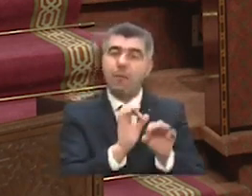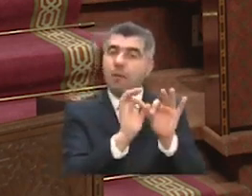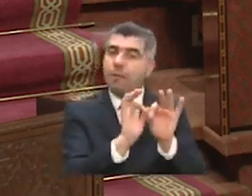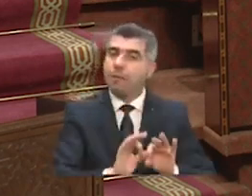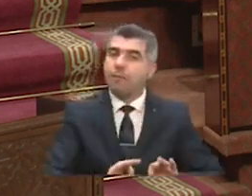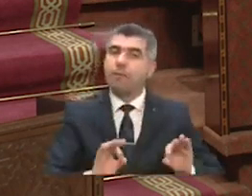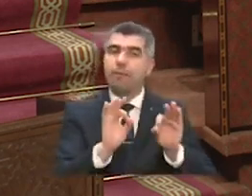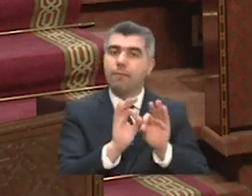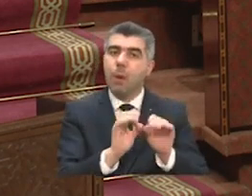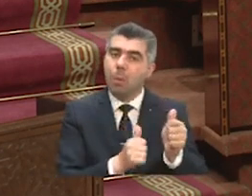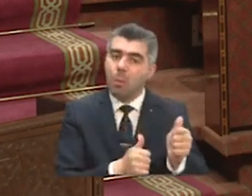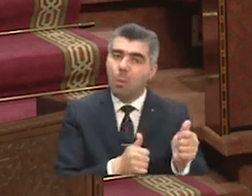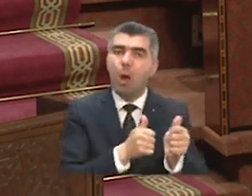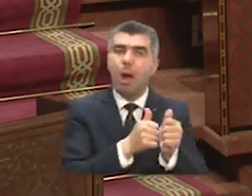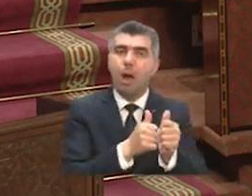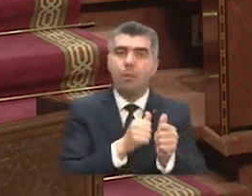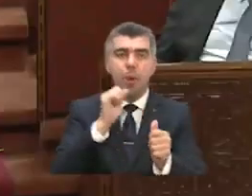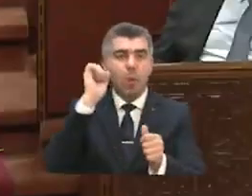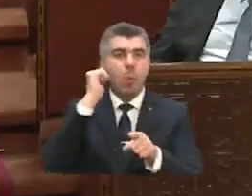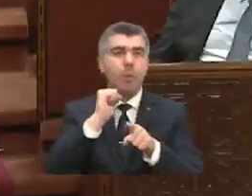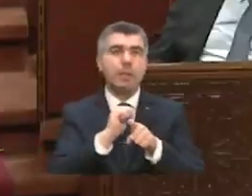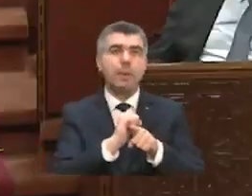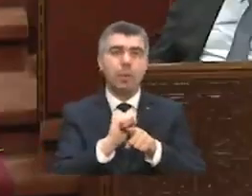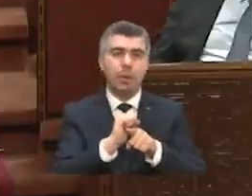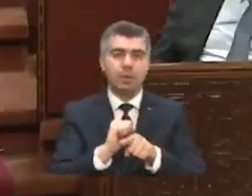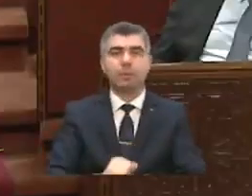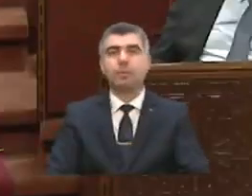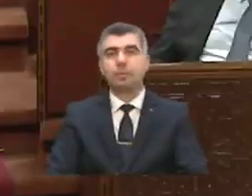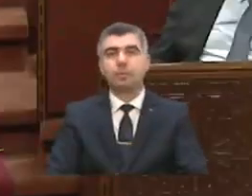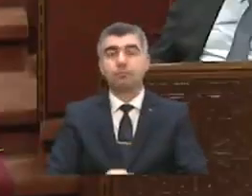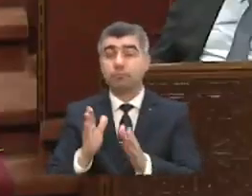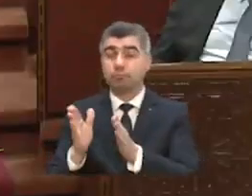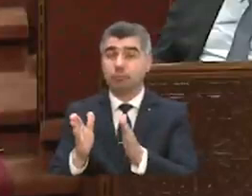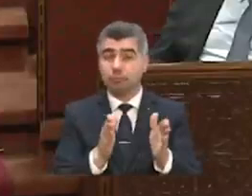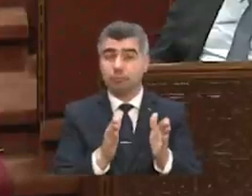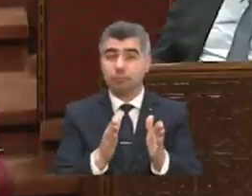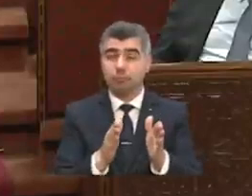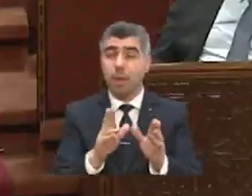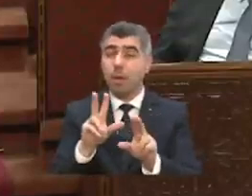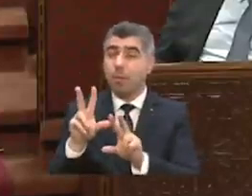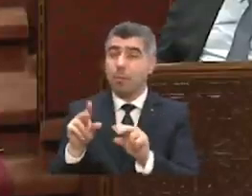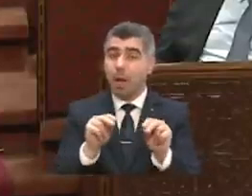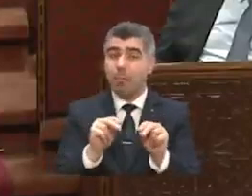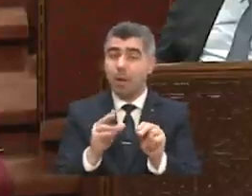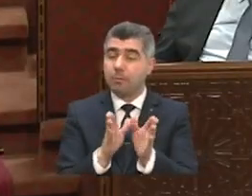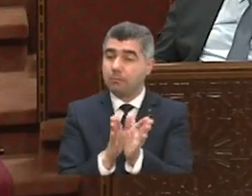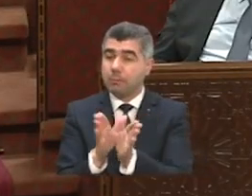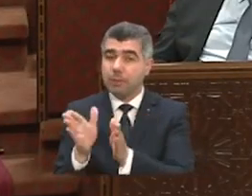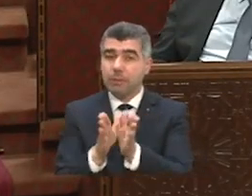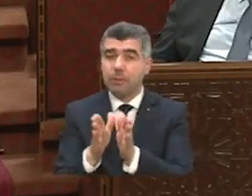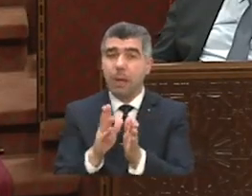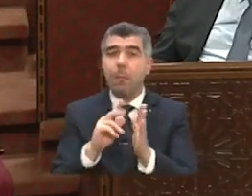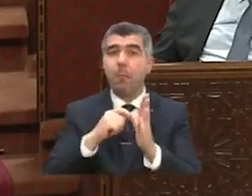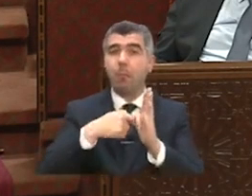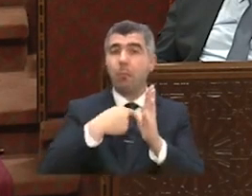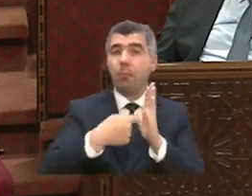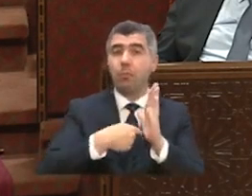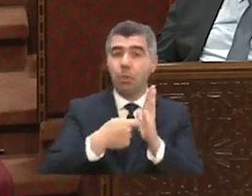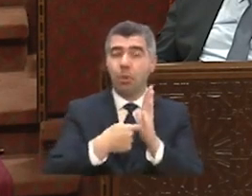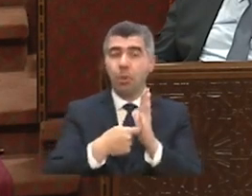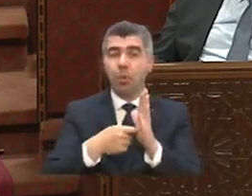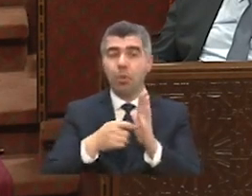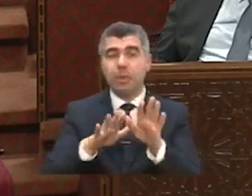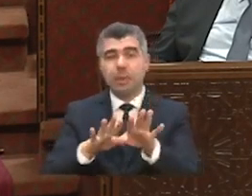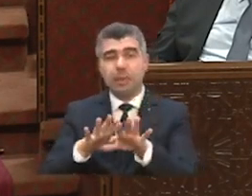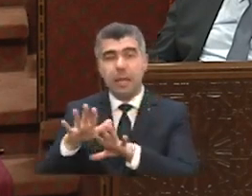المواكبة والتوجيه والتكوين. وبالموازاة مع هذه المشاريع والتدابير الهامة، ستواصل